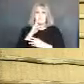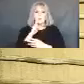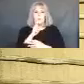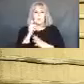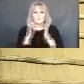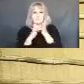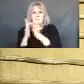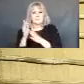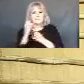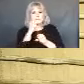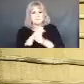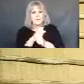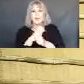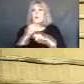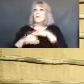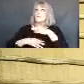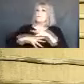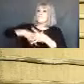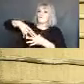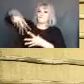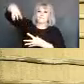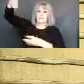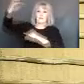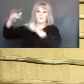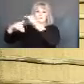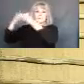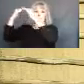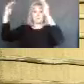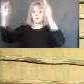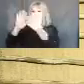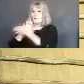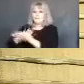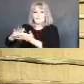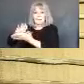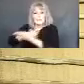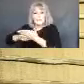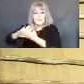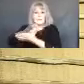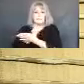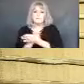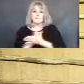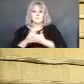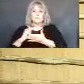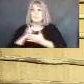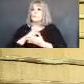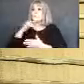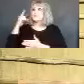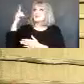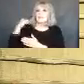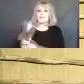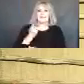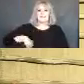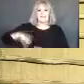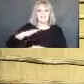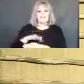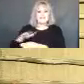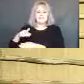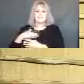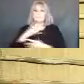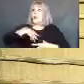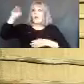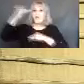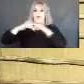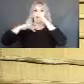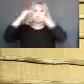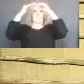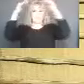die belofte wat die Here maak is, hy vat ons hemel toe. Hy vergewe ons sondes, ons is sy kinders en ons gaan hemel toe.